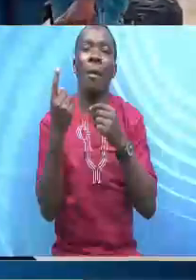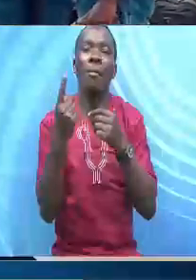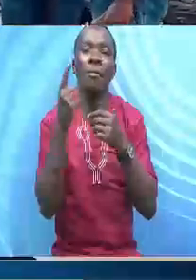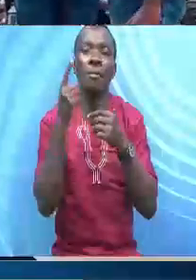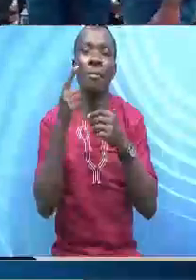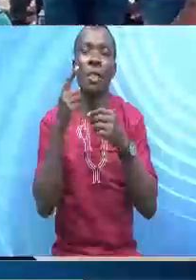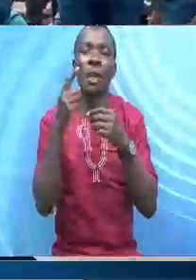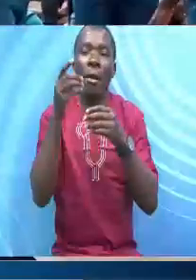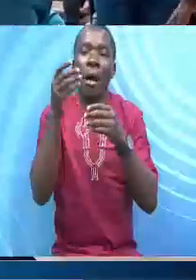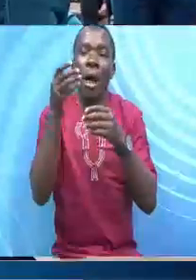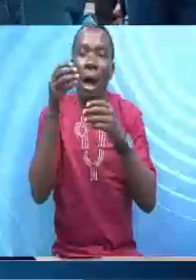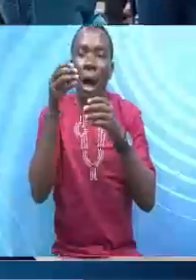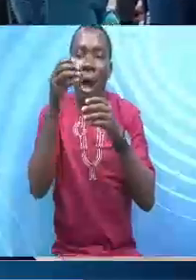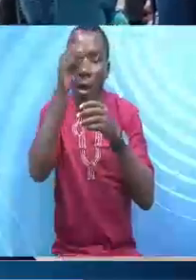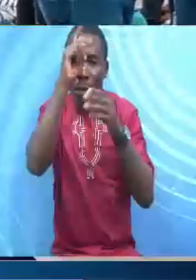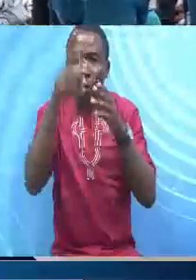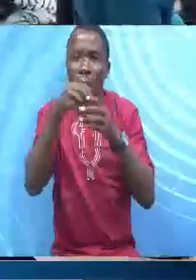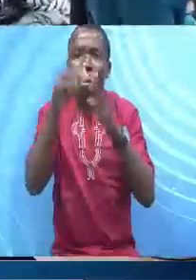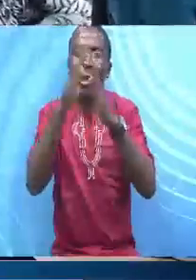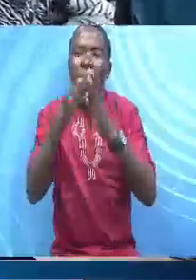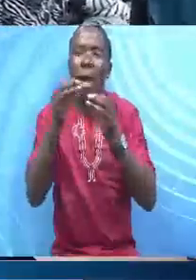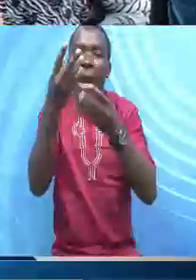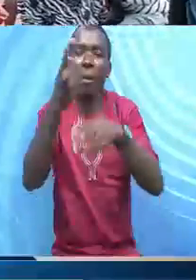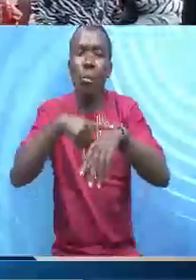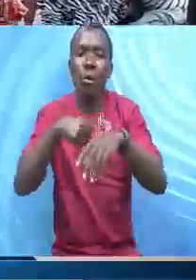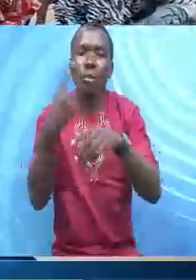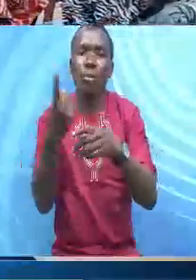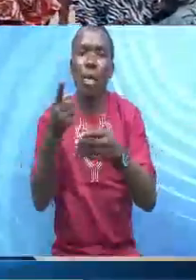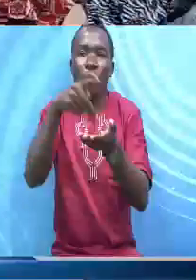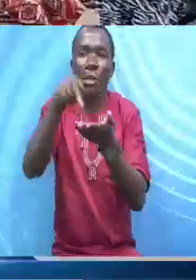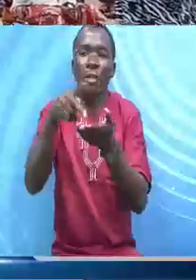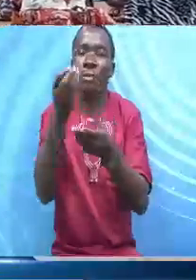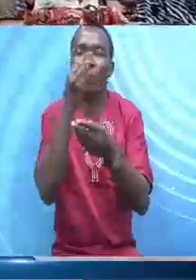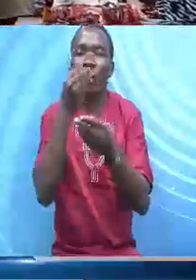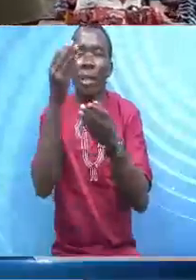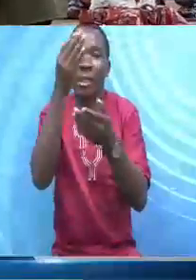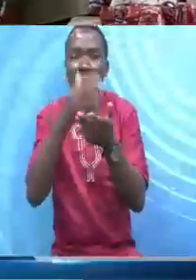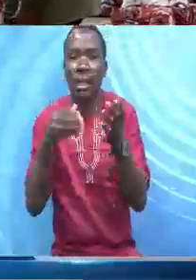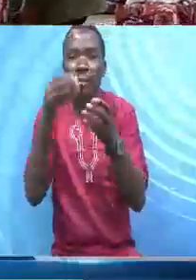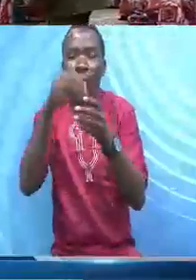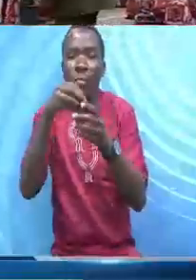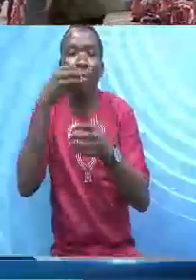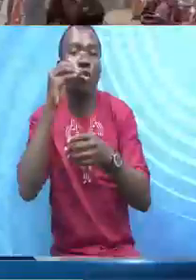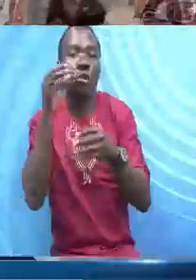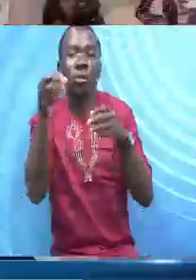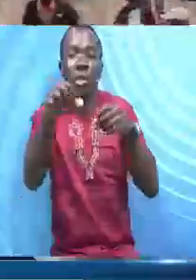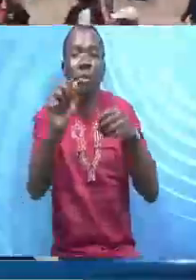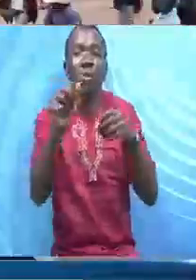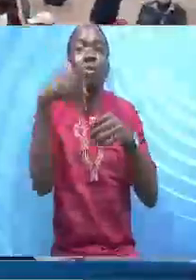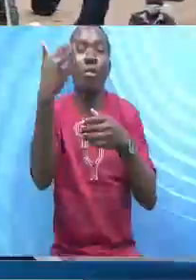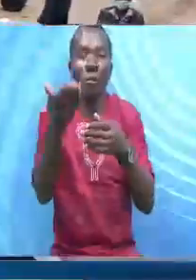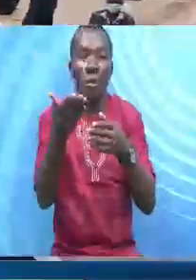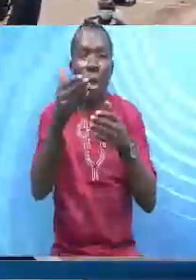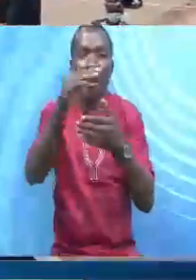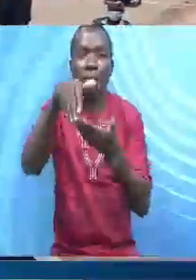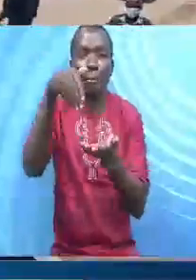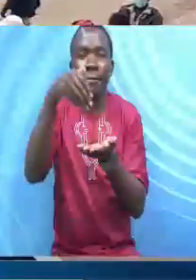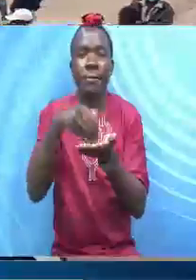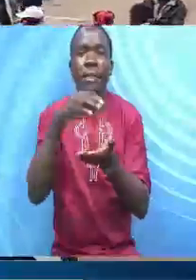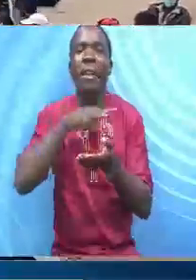ya guma mu rugo bahawe umunsi umwe wo guhaha ndetse no gutaha ku bari batari mu ngo zabo. Ibi byatumye gare ya Nyabugogo mu gitondo yari